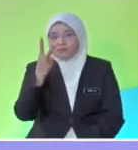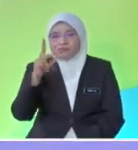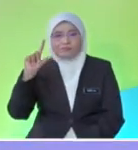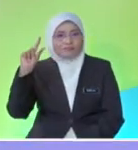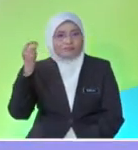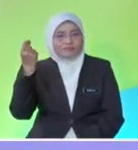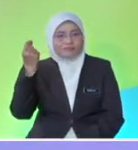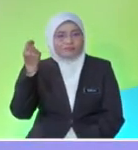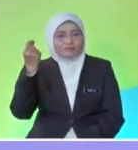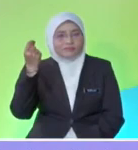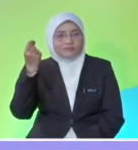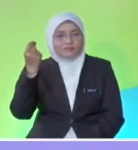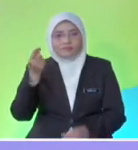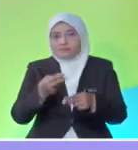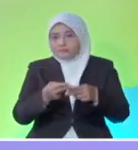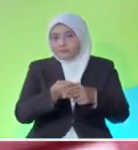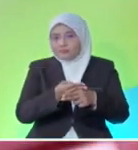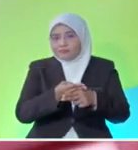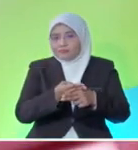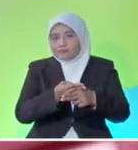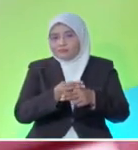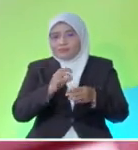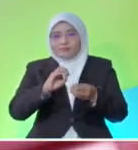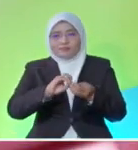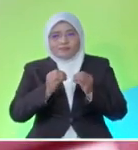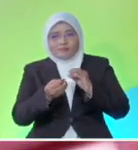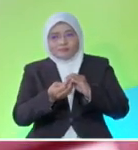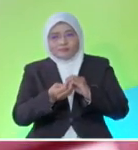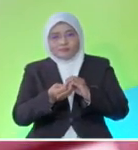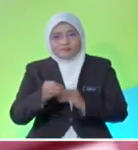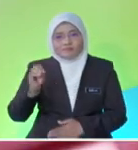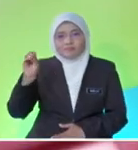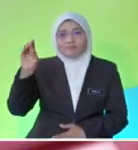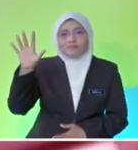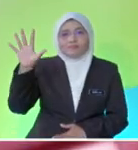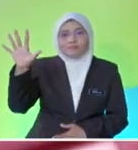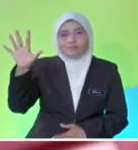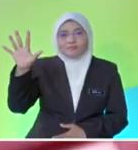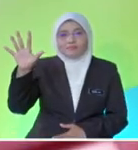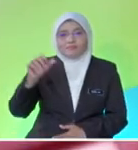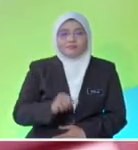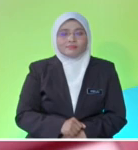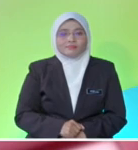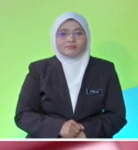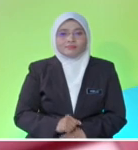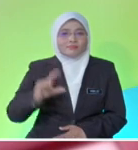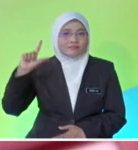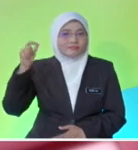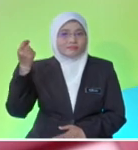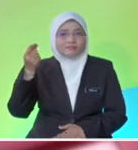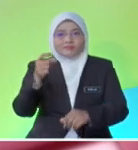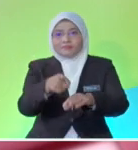Pukul 5, okay, jarum pendek bergerak. Jarum pendek kemudian pukul jarum 5. Panjang.